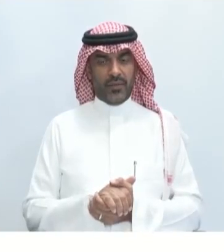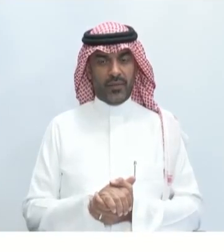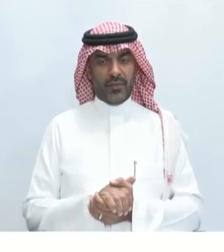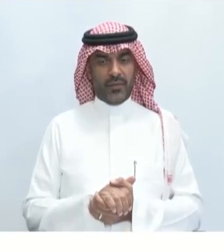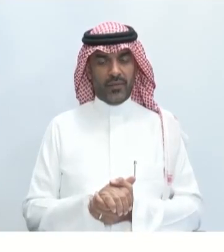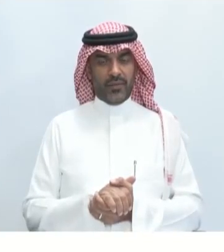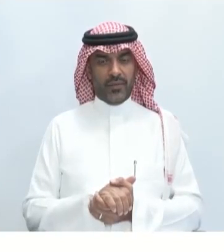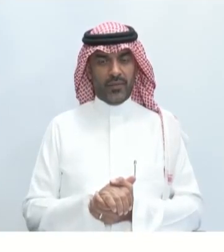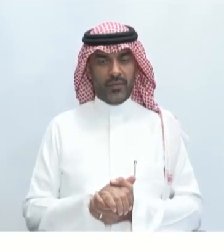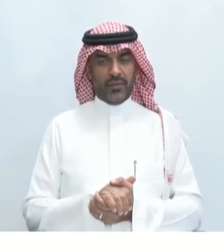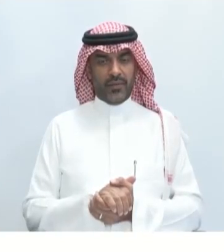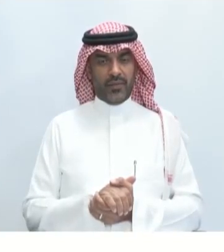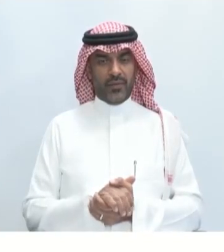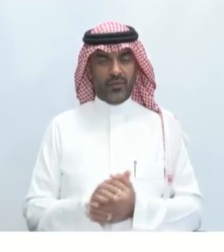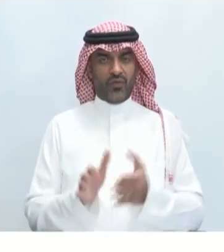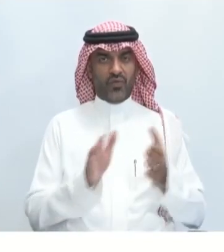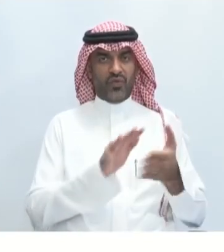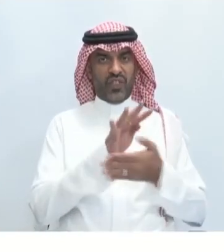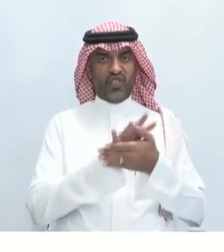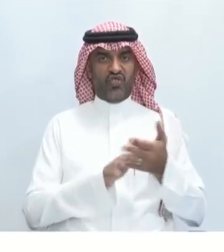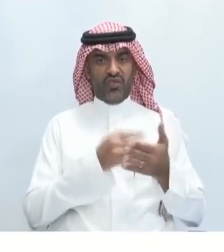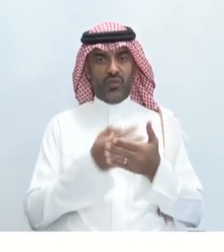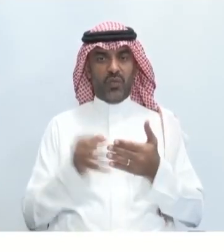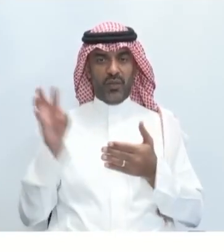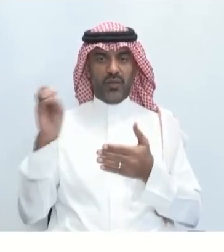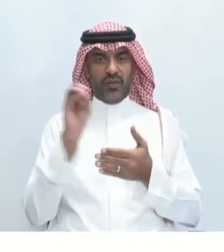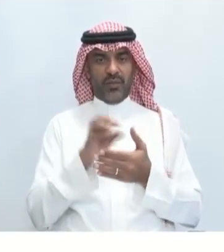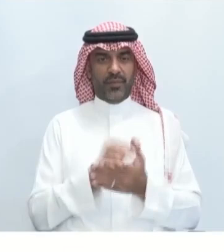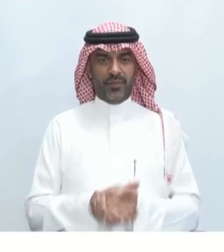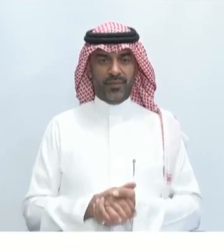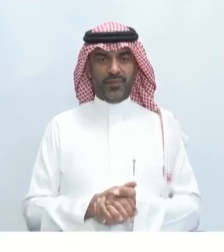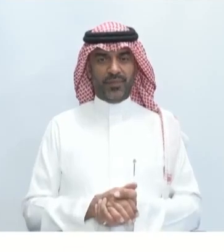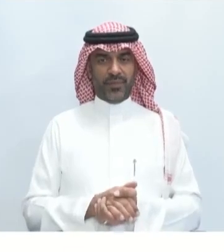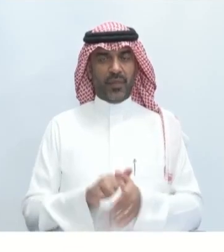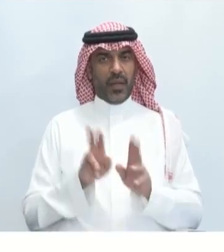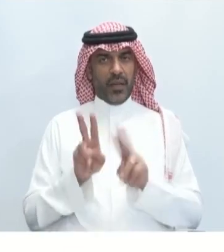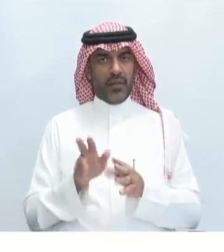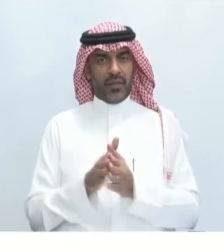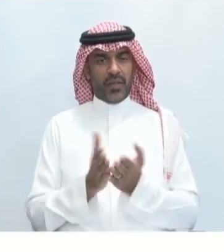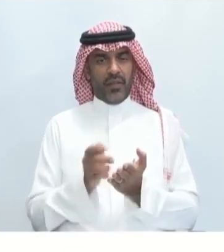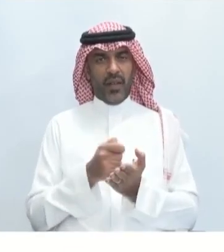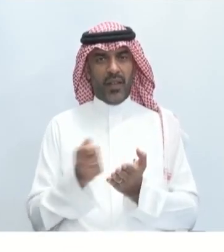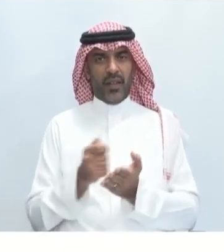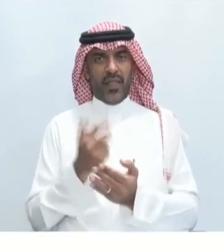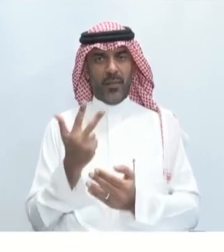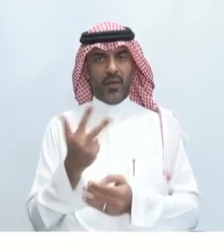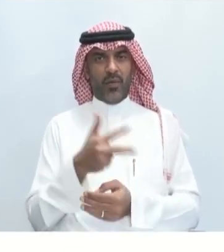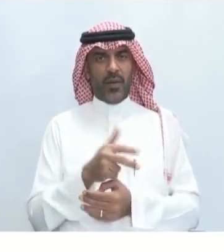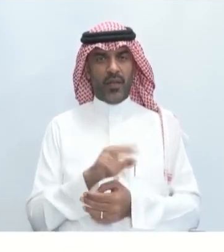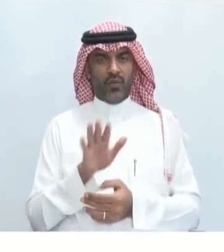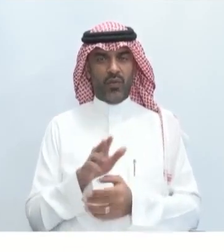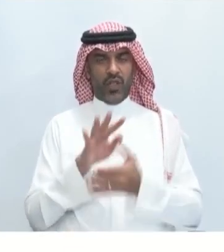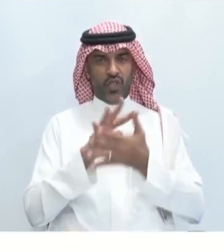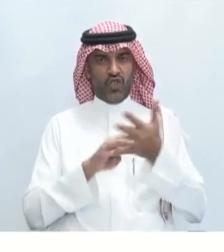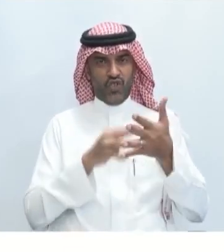سناخذ بعضها في الجدول الاتي في نفس الصفحه في صفحه 88 في هذا